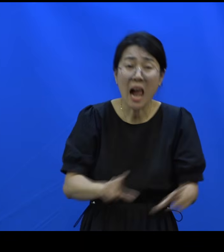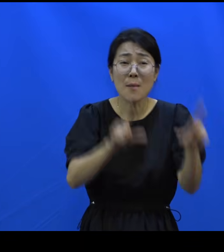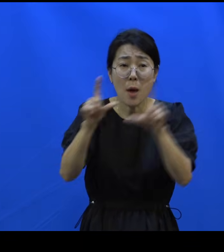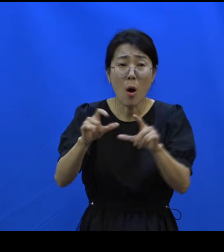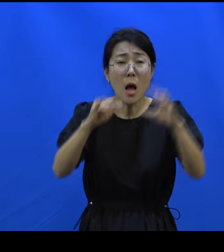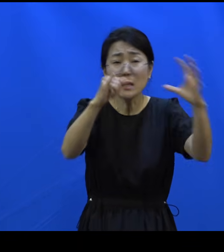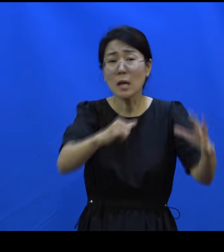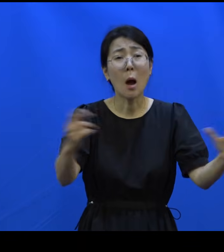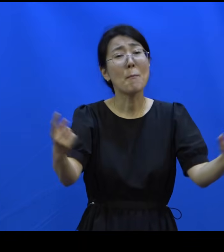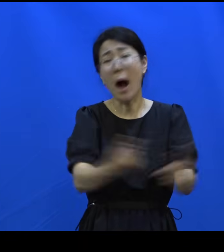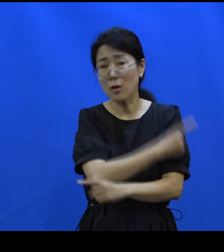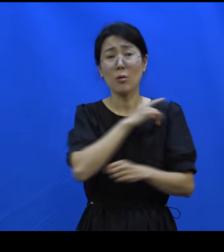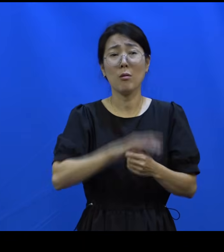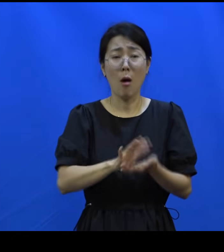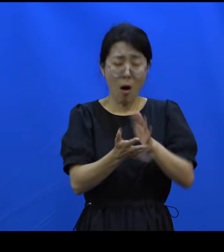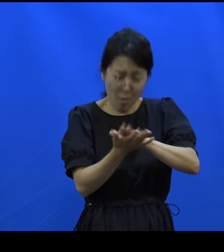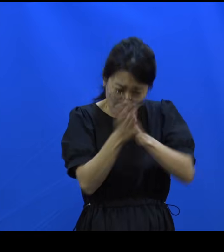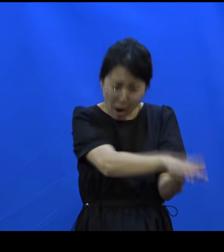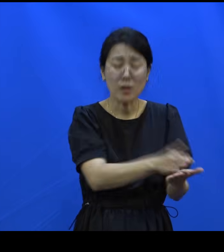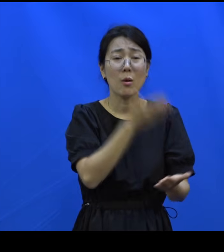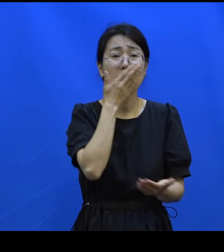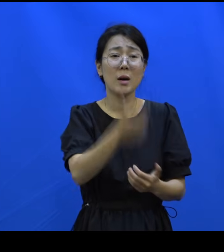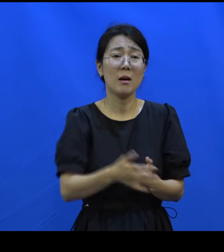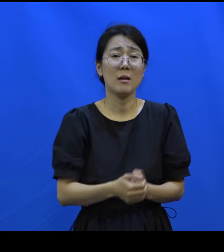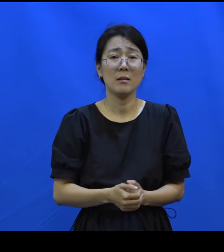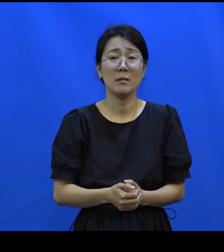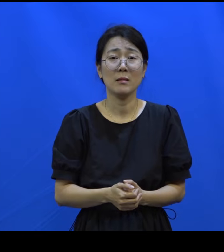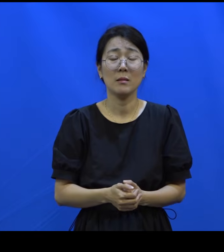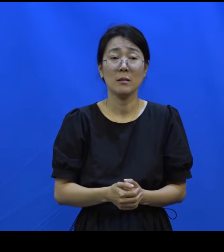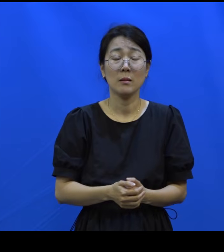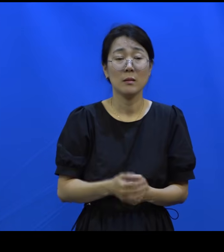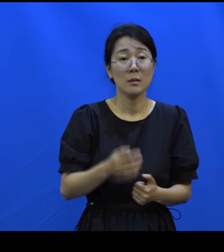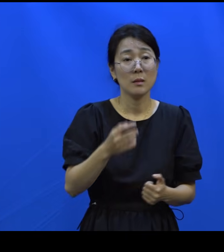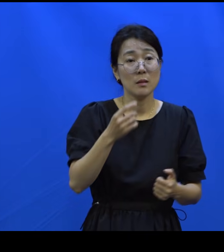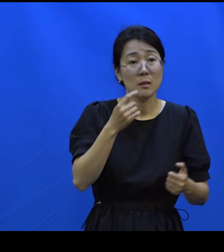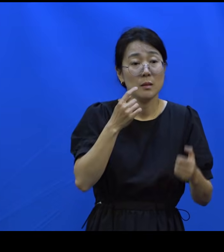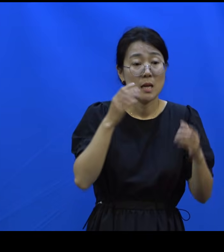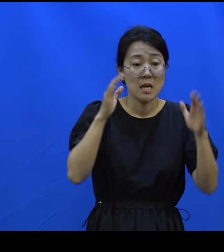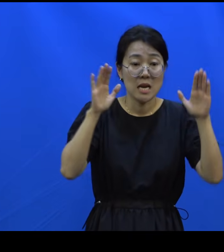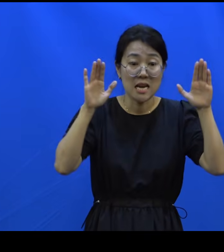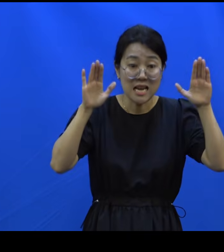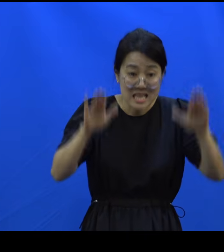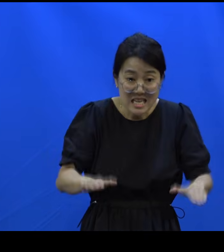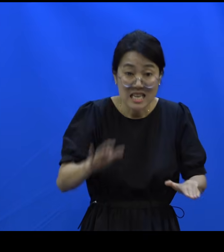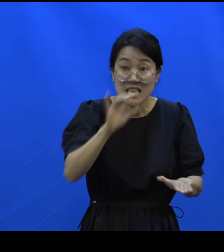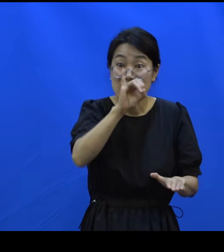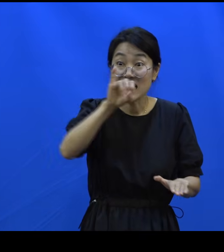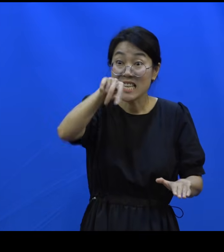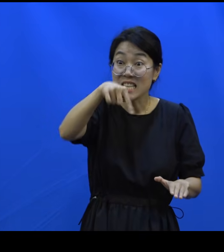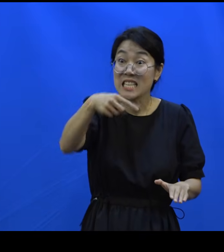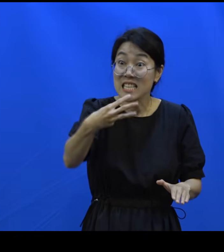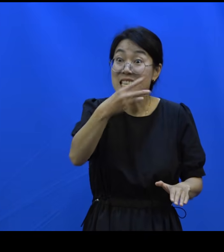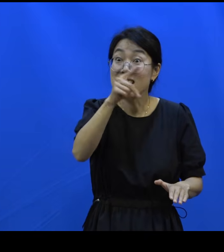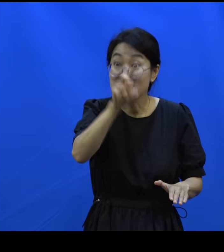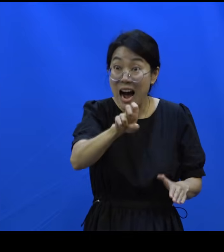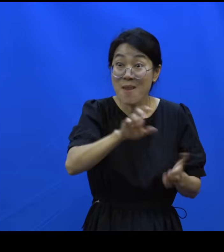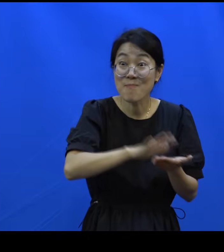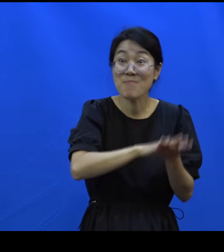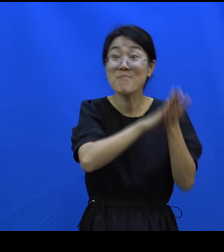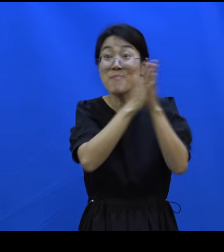바꿔도 남았을 것입니다. 아랍의 무슬림이었던 이스칸다르 야디드 목사는 이런 얘기했어요. 모든